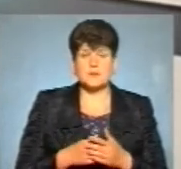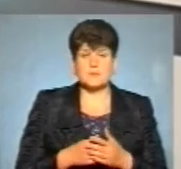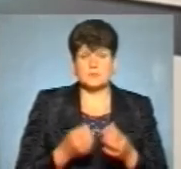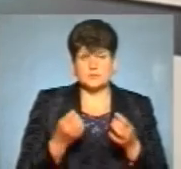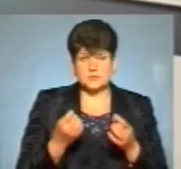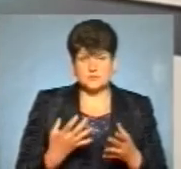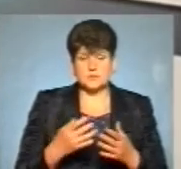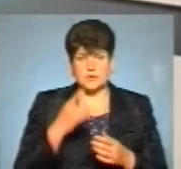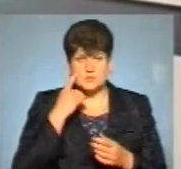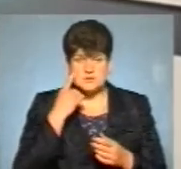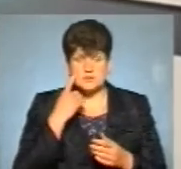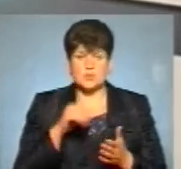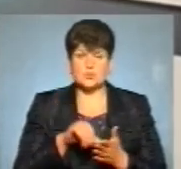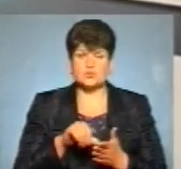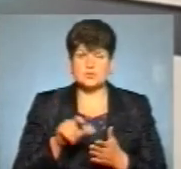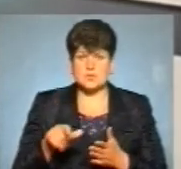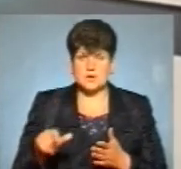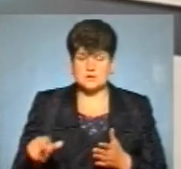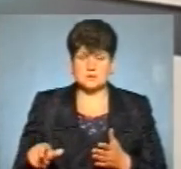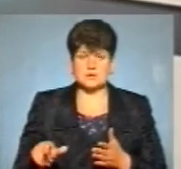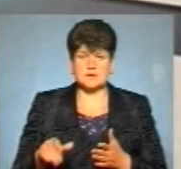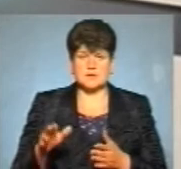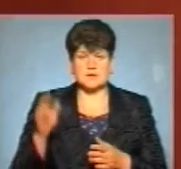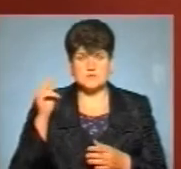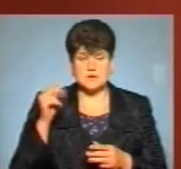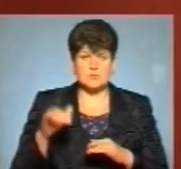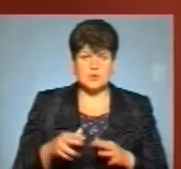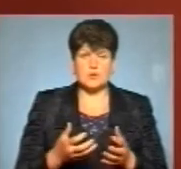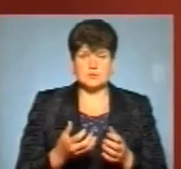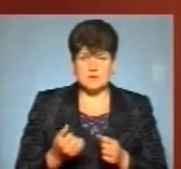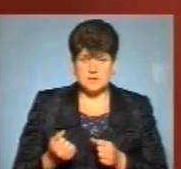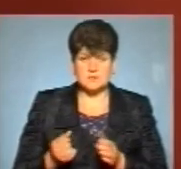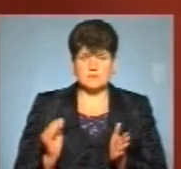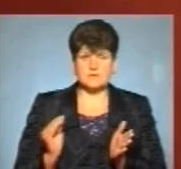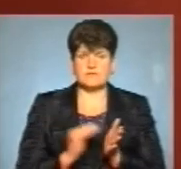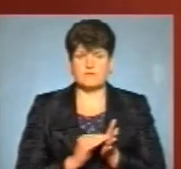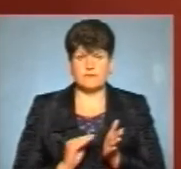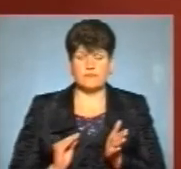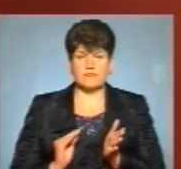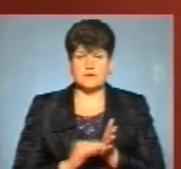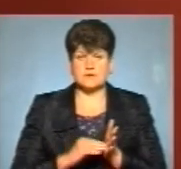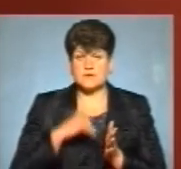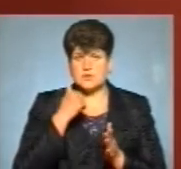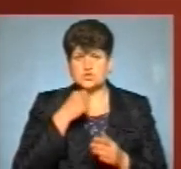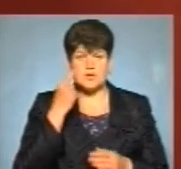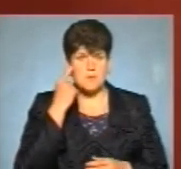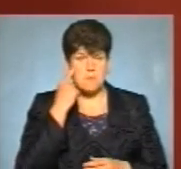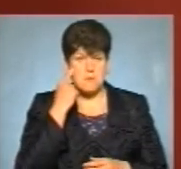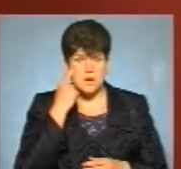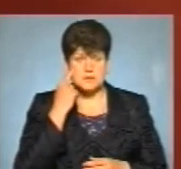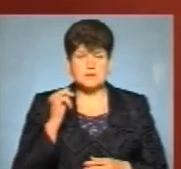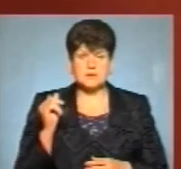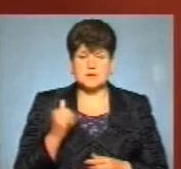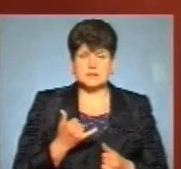поточних оцінках, які учасники навчального процесу отримали, виставити річний бал І